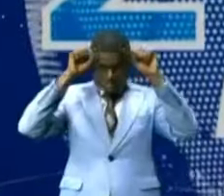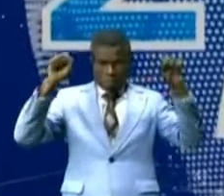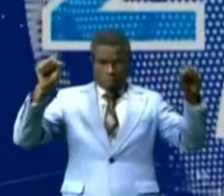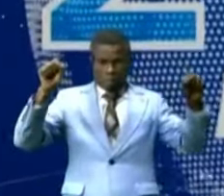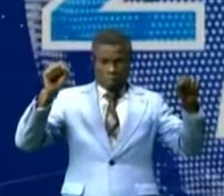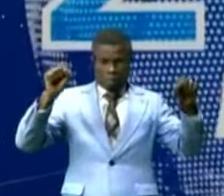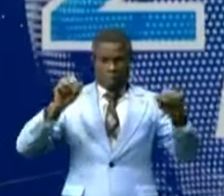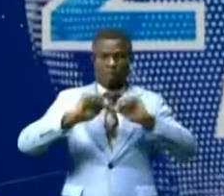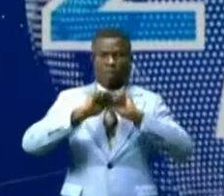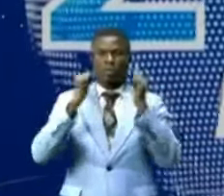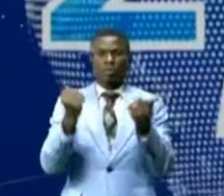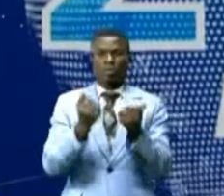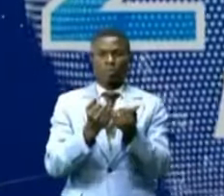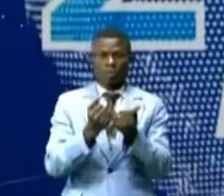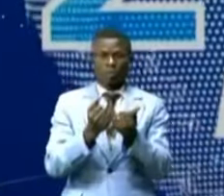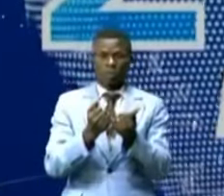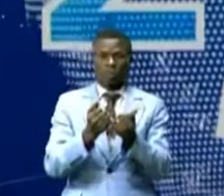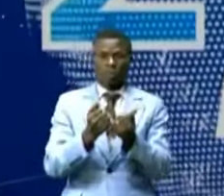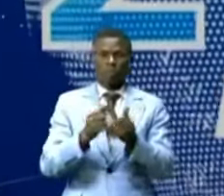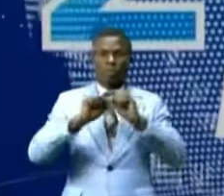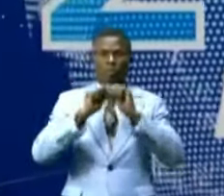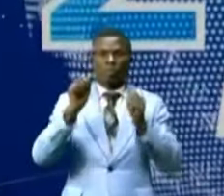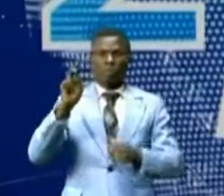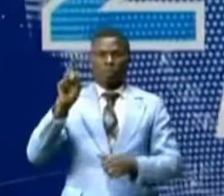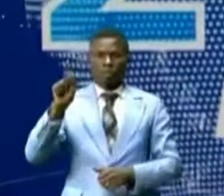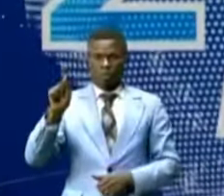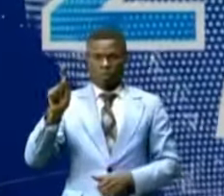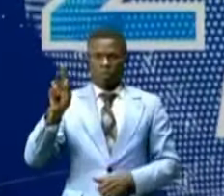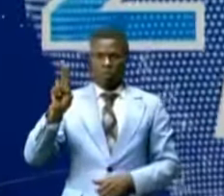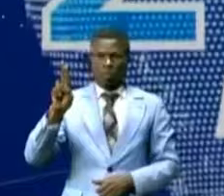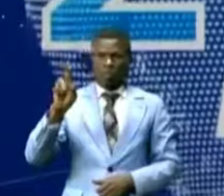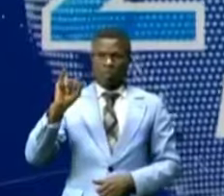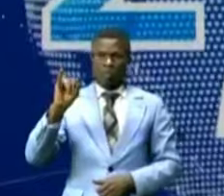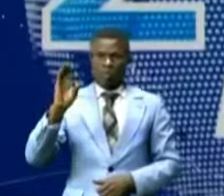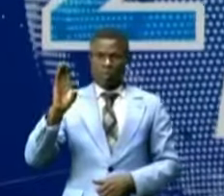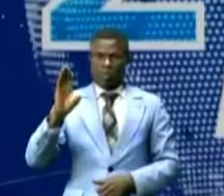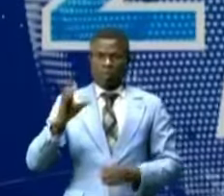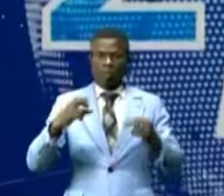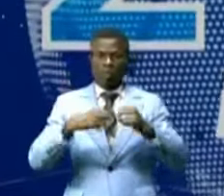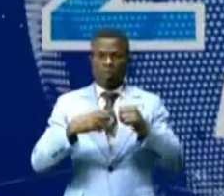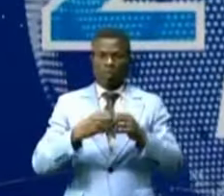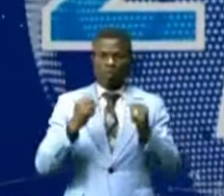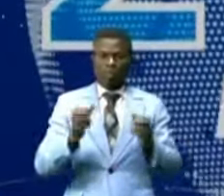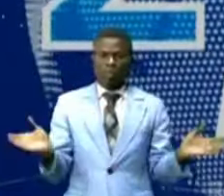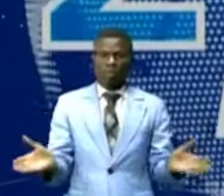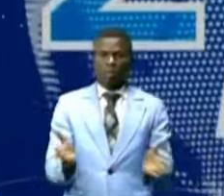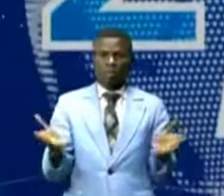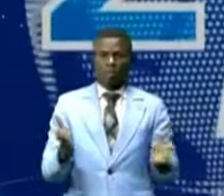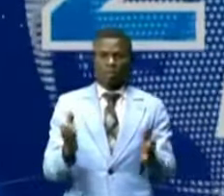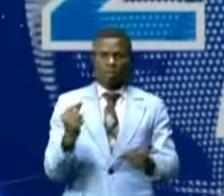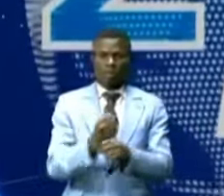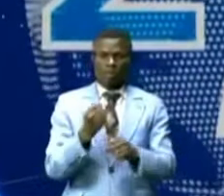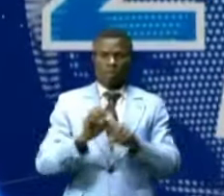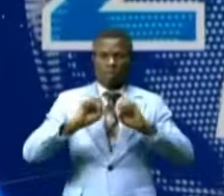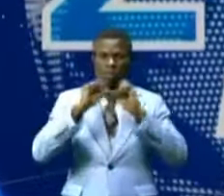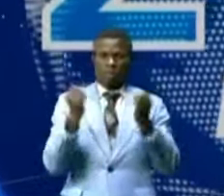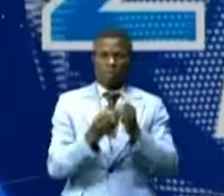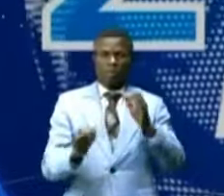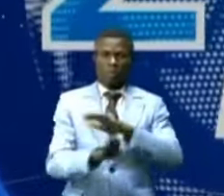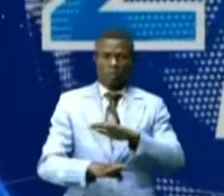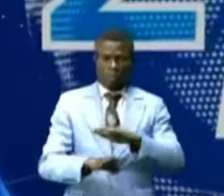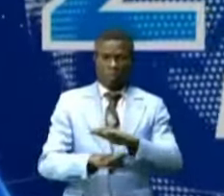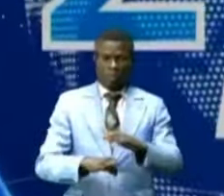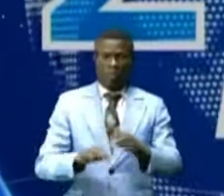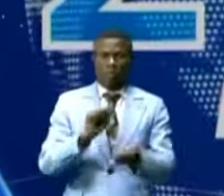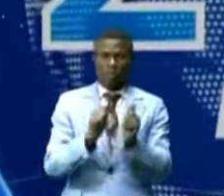de l'agence COICA, agence sud-coréenne. Énergie durable, renforcement des services sociaux de base sont là